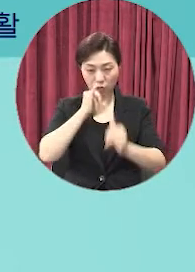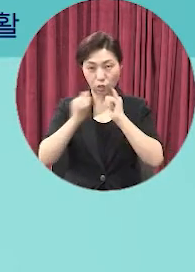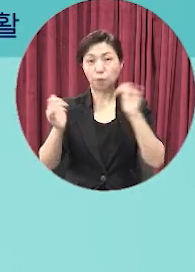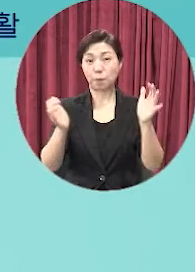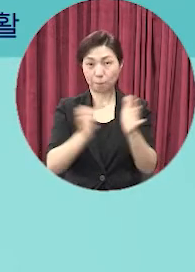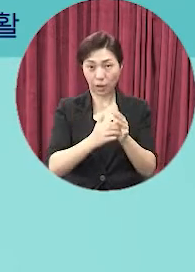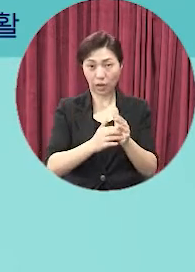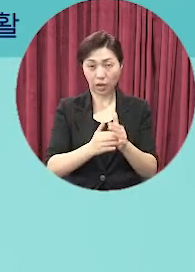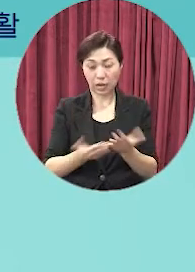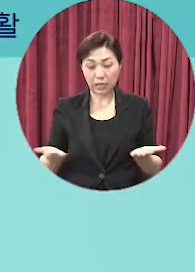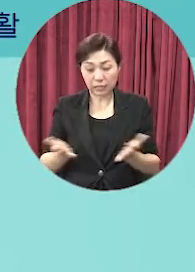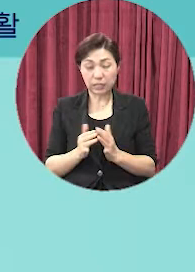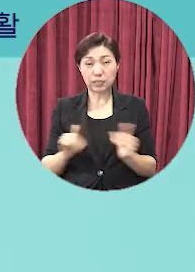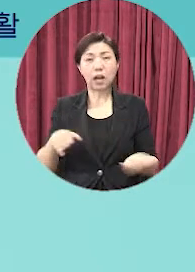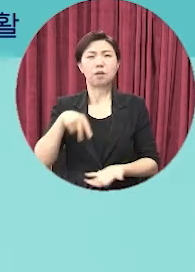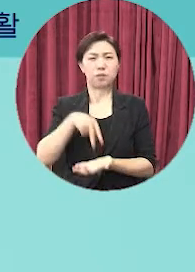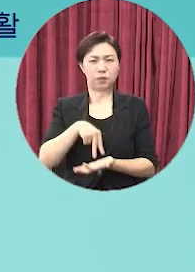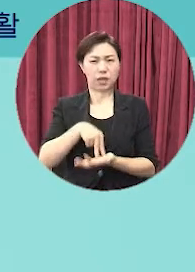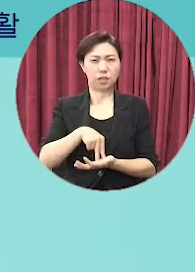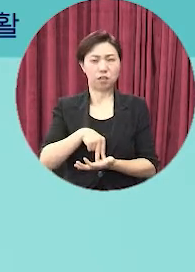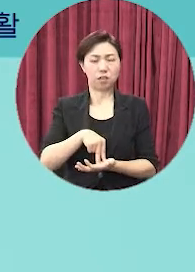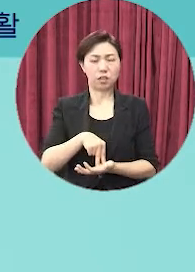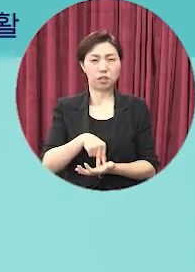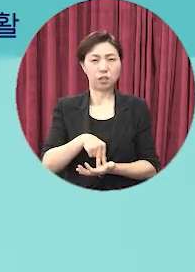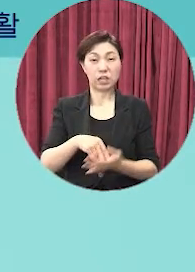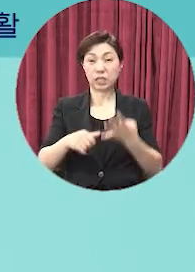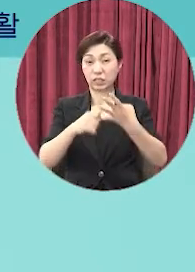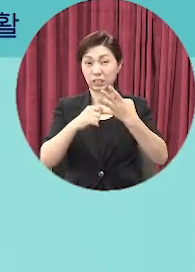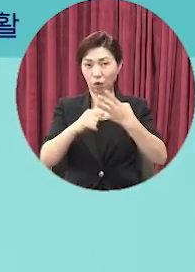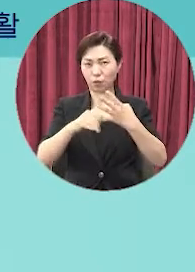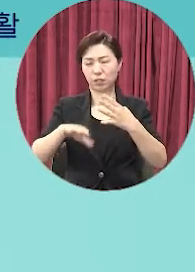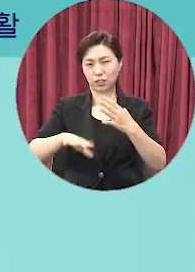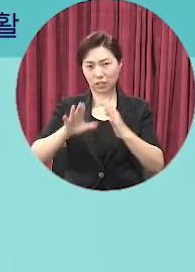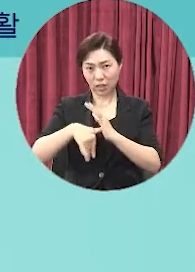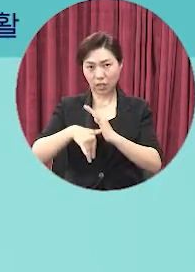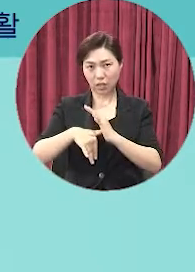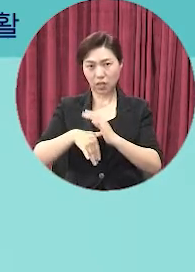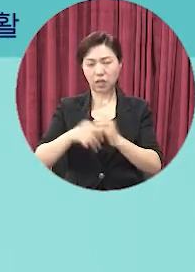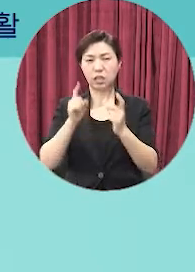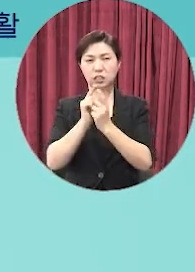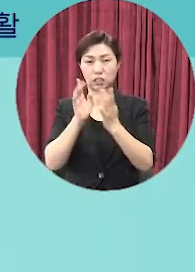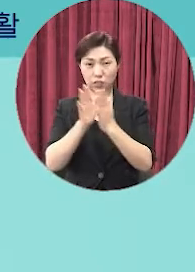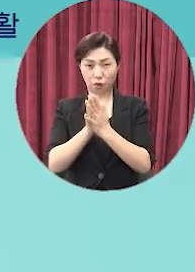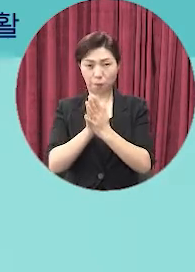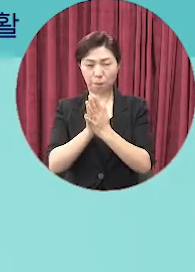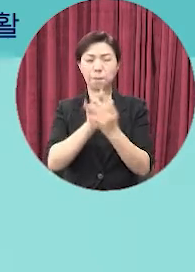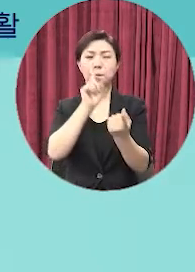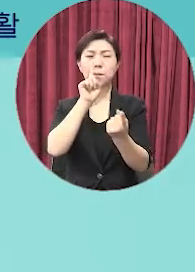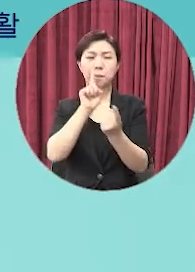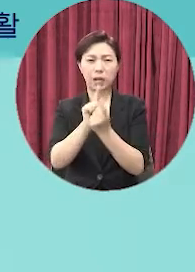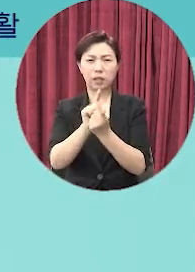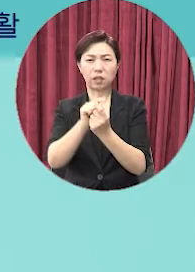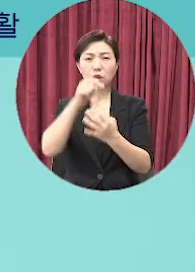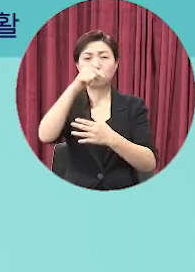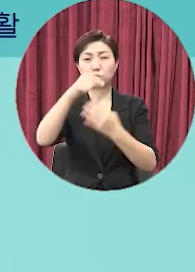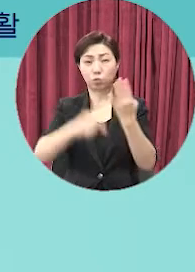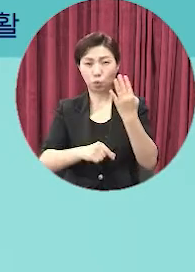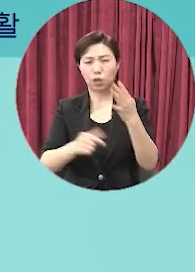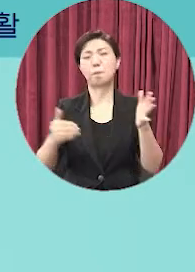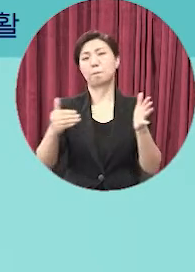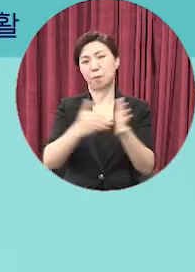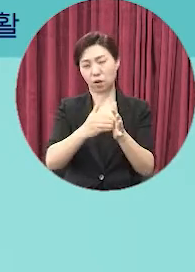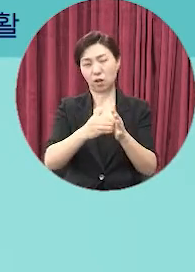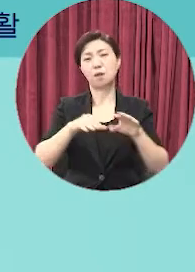이제 초기 단계에 있어서는 거의 대면 위주의 프로그램 운영들은 중단을 했고, 현재는 어느 정도 일정